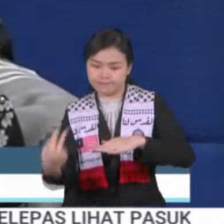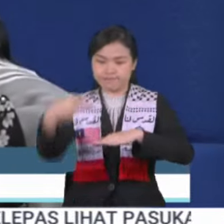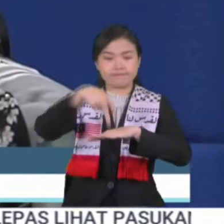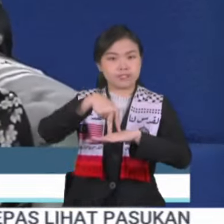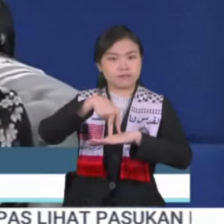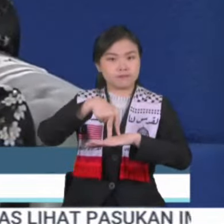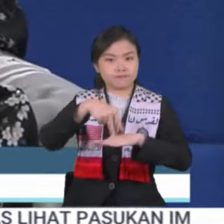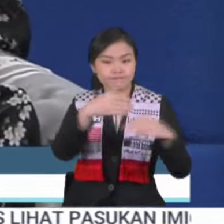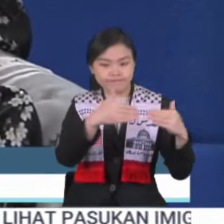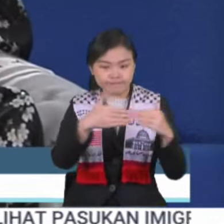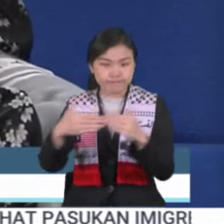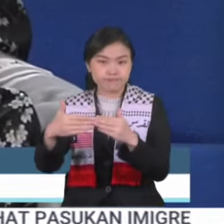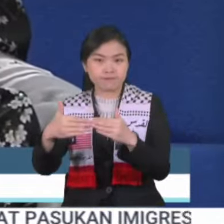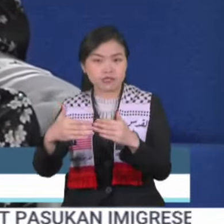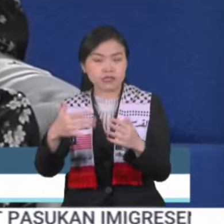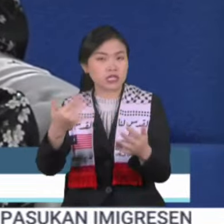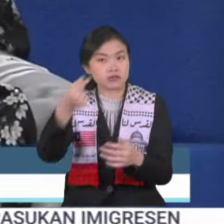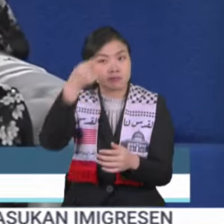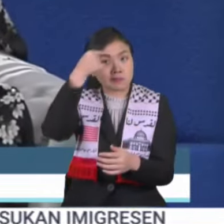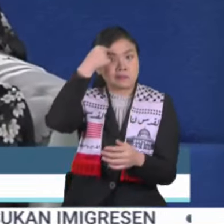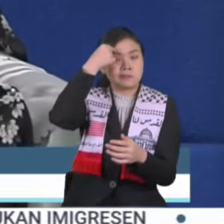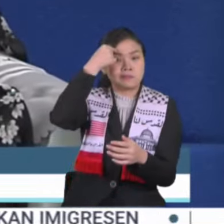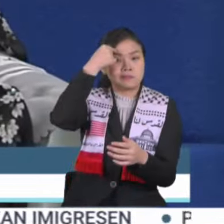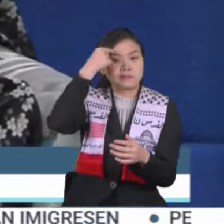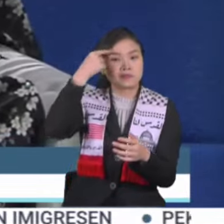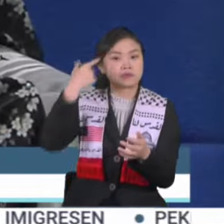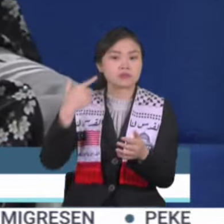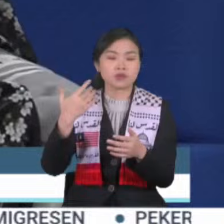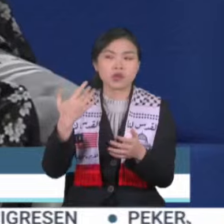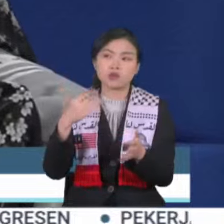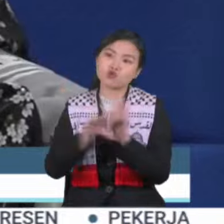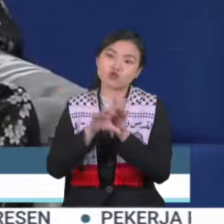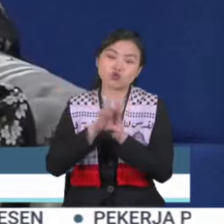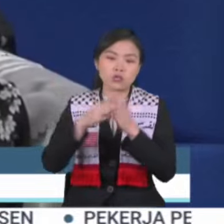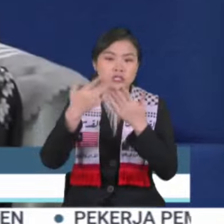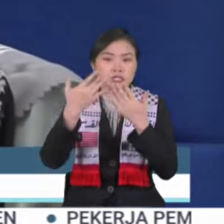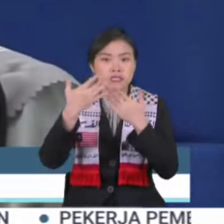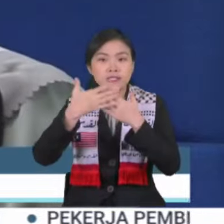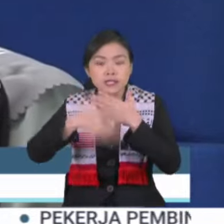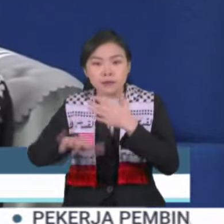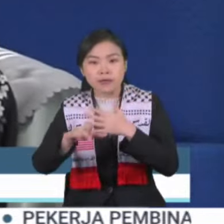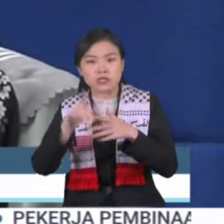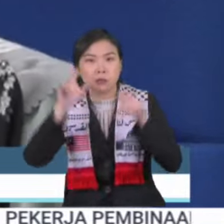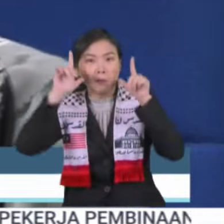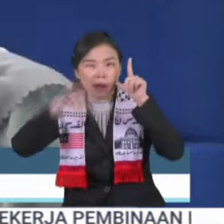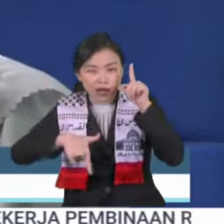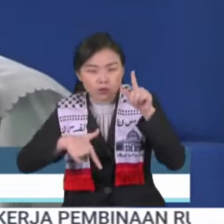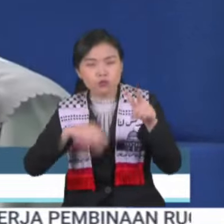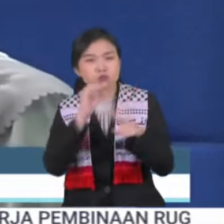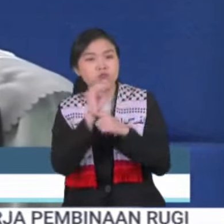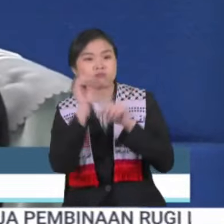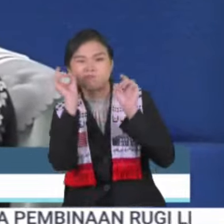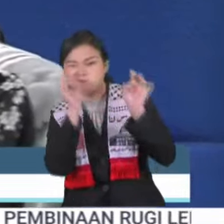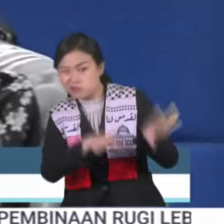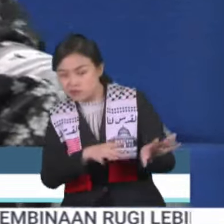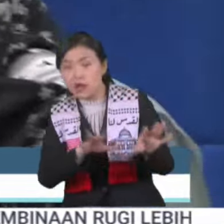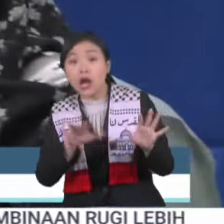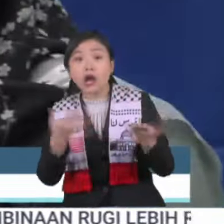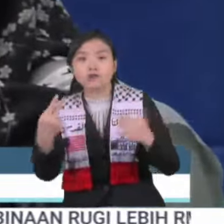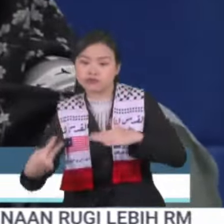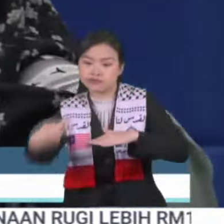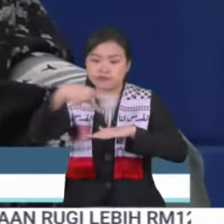trauma ke misalnya. Bagaimana misalnya selepas dikritik, dikutuk, dimalukan, bagaimana nak bangkit semula?